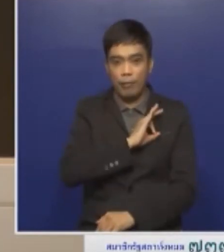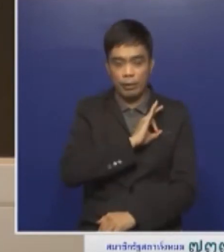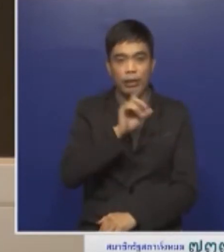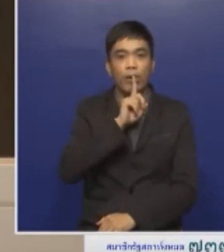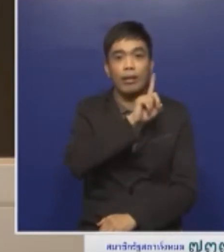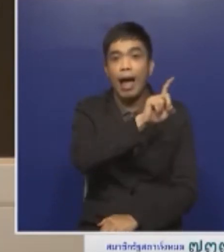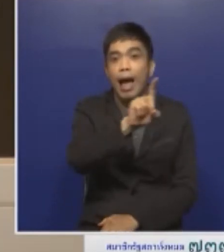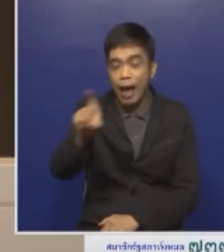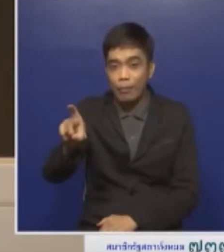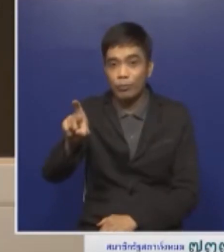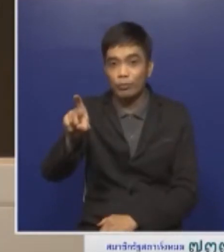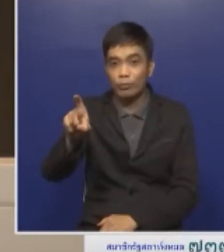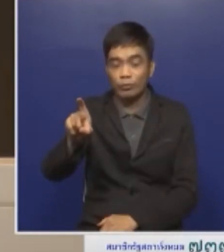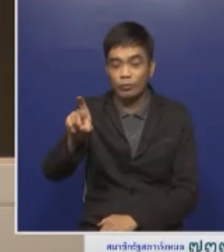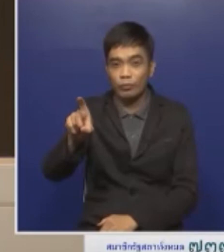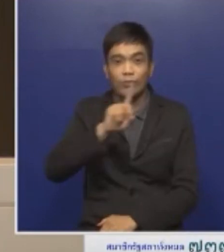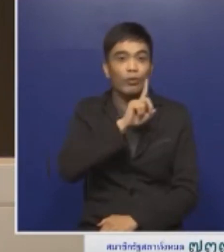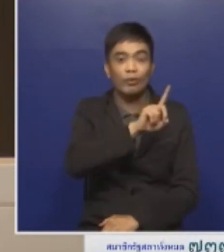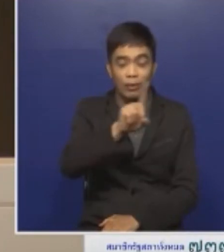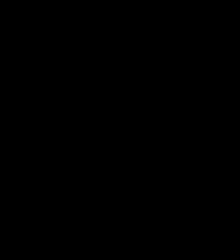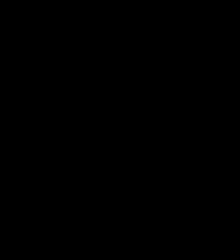ถึเวลาอัเป็ภาระกิจ ก็เราต้องถามนะครับ